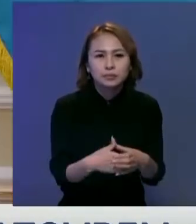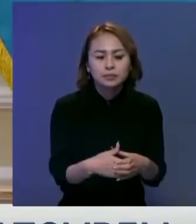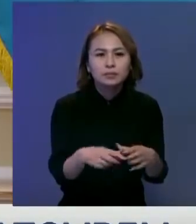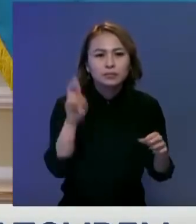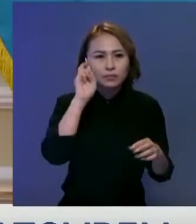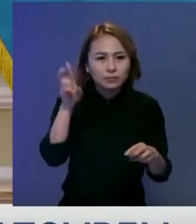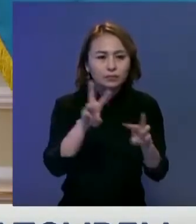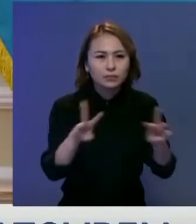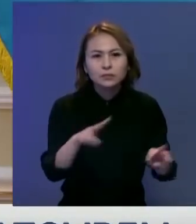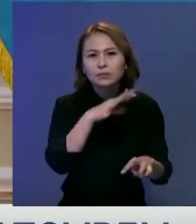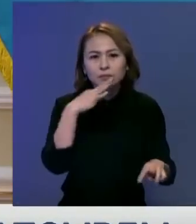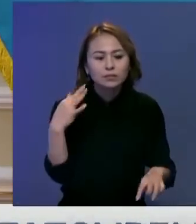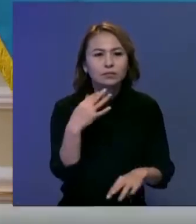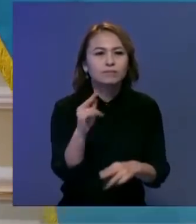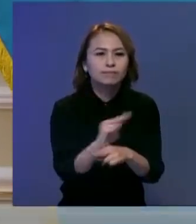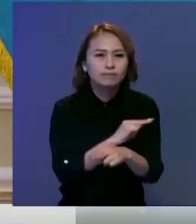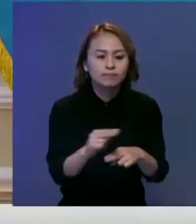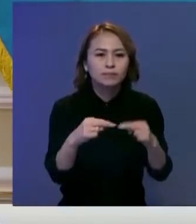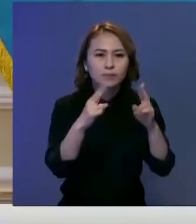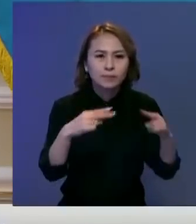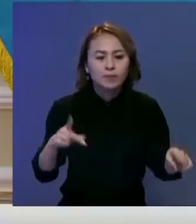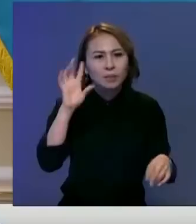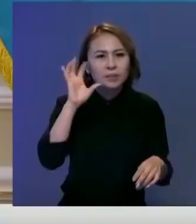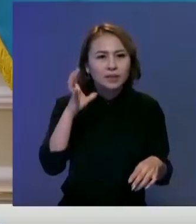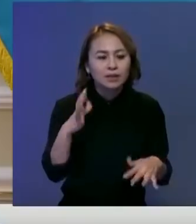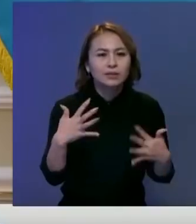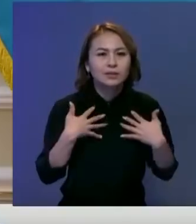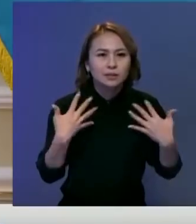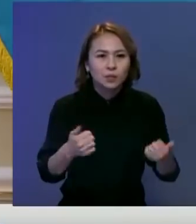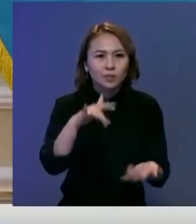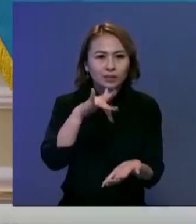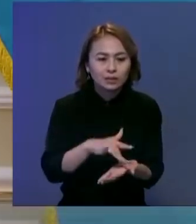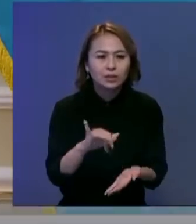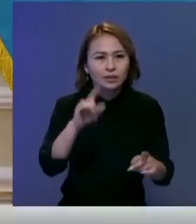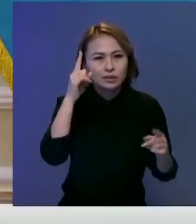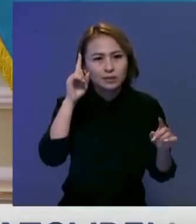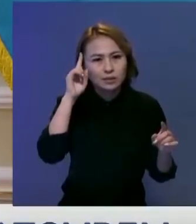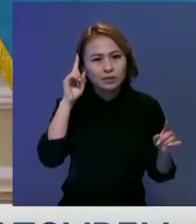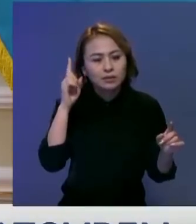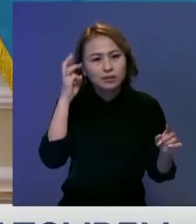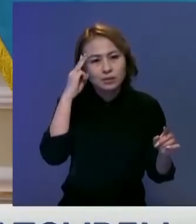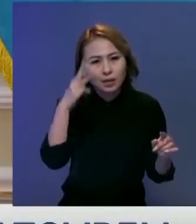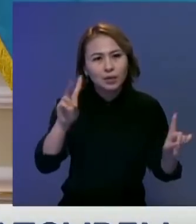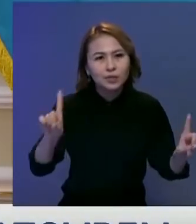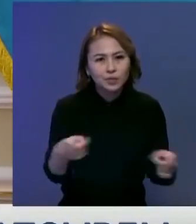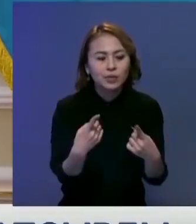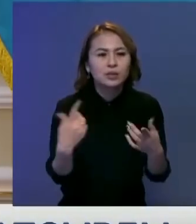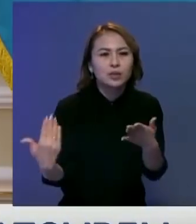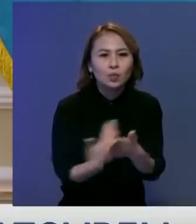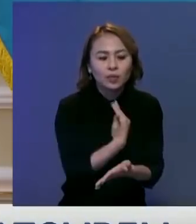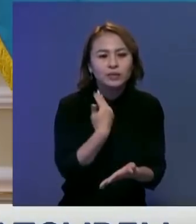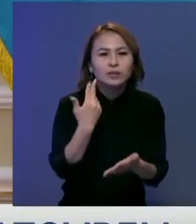көбейінді ауырқаны психиалық денсаулық орталығын және замануи қалалық емқаналар салуы